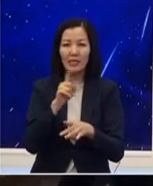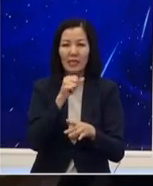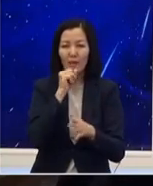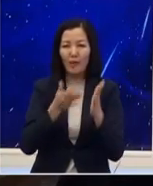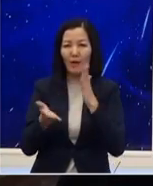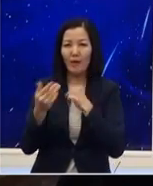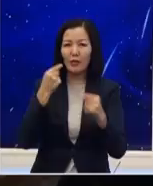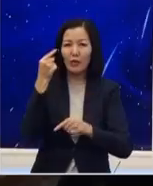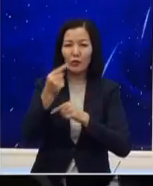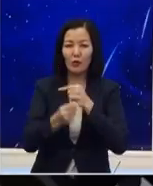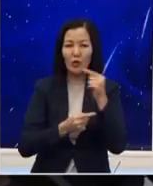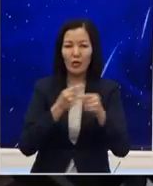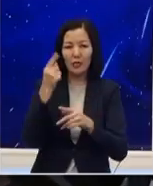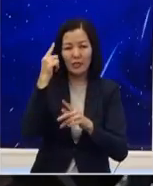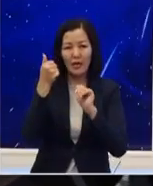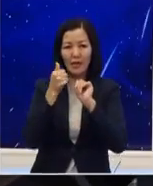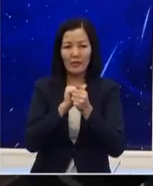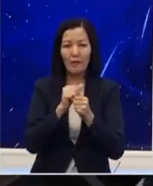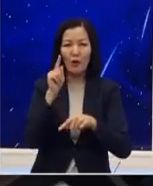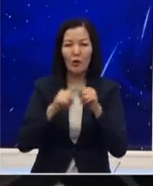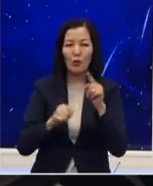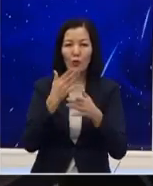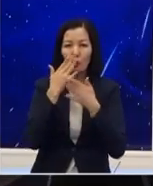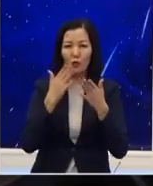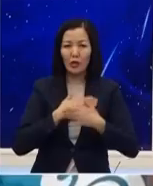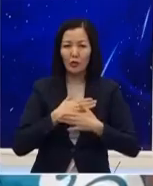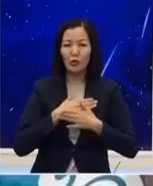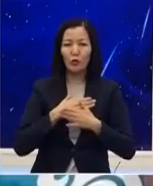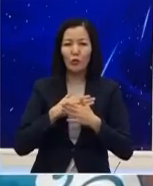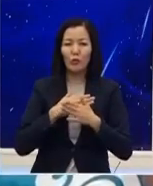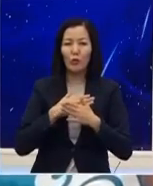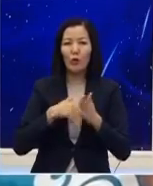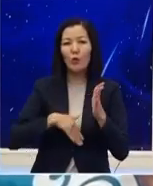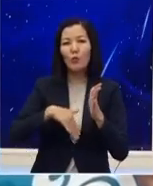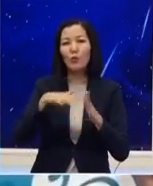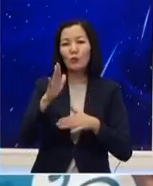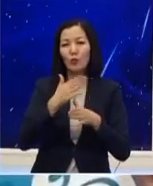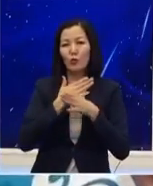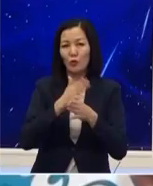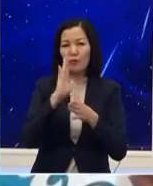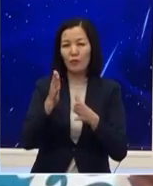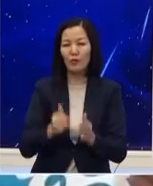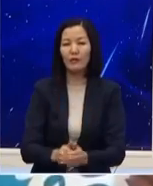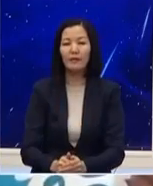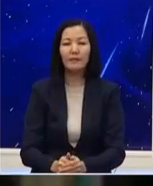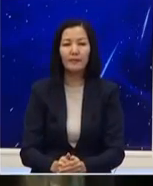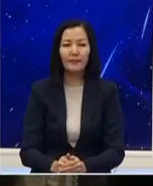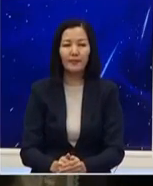дәстүрді саналарында берік сақтап, ұлтжанды болу өсуіне жол ашады дейді игі бастаманың басы қасында жүргендер.